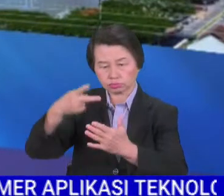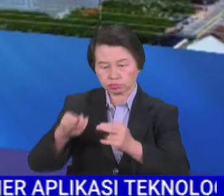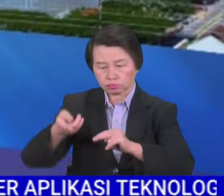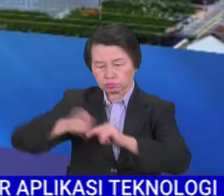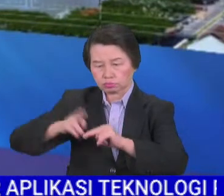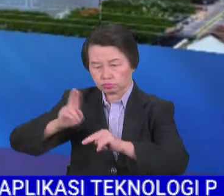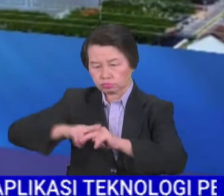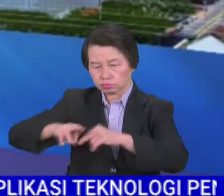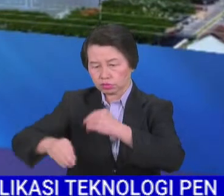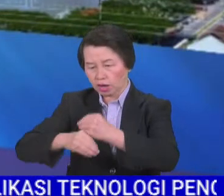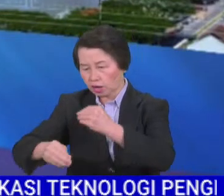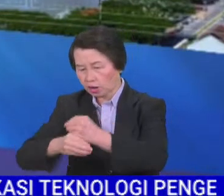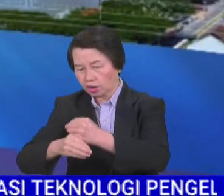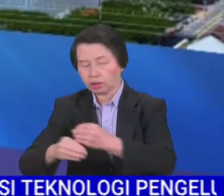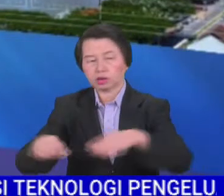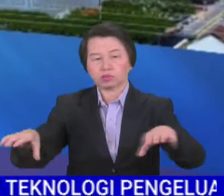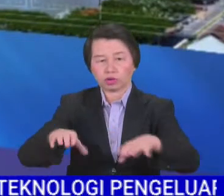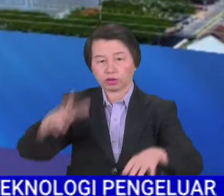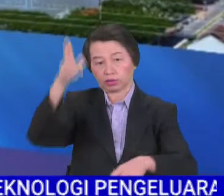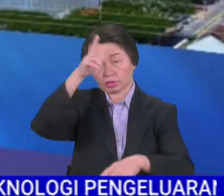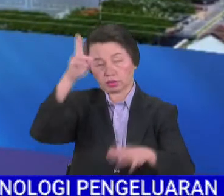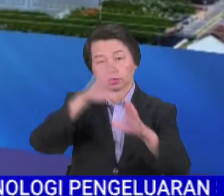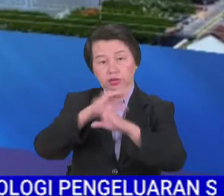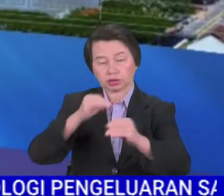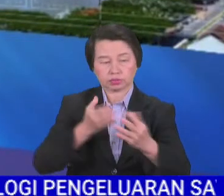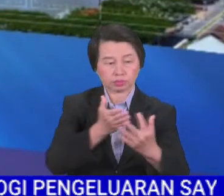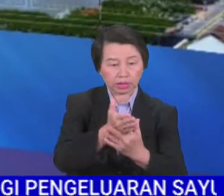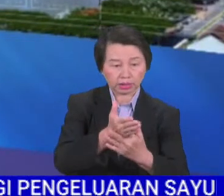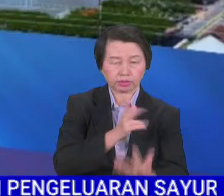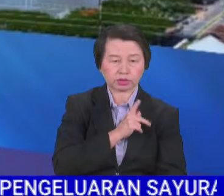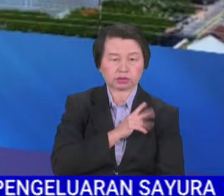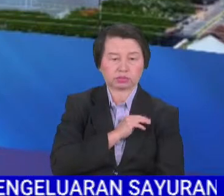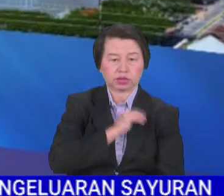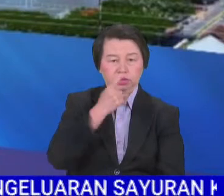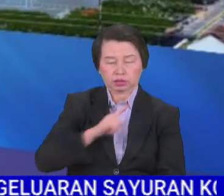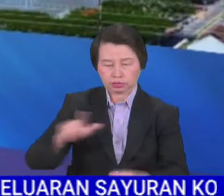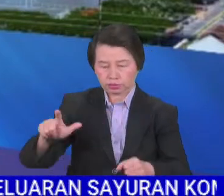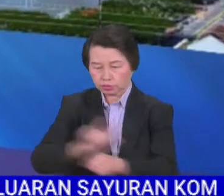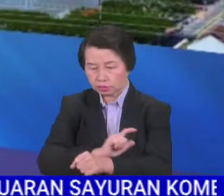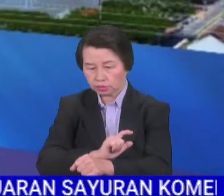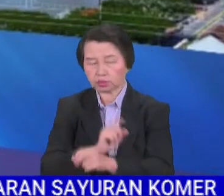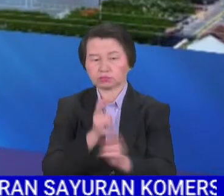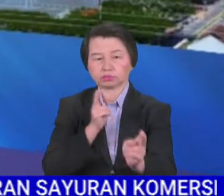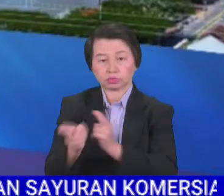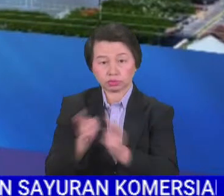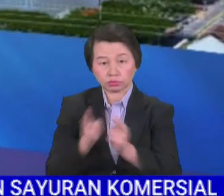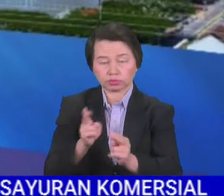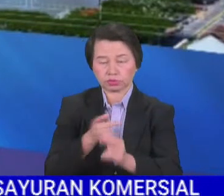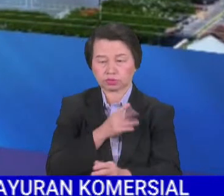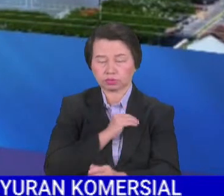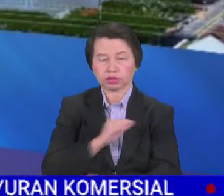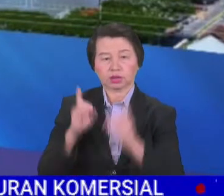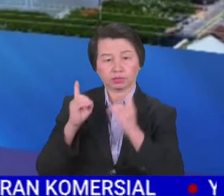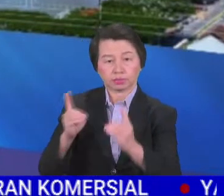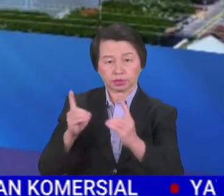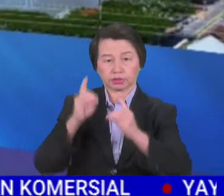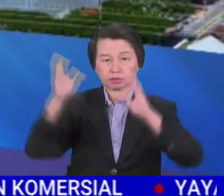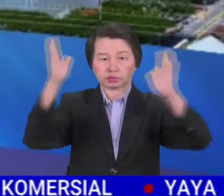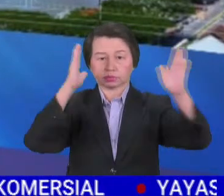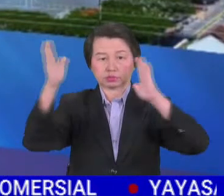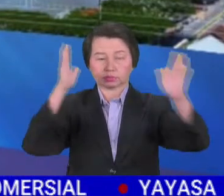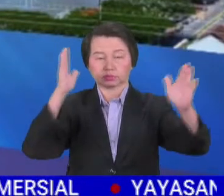tambahan telah dilaksanakan oleh Kerajaan Negeri melalui kementeriannya untuk melengkapkan usaha-usaha Kementerian Pendidikan